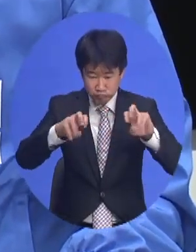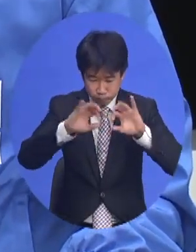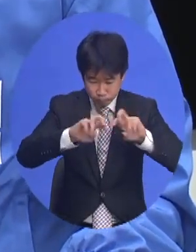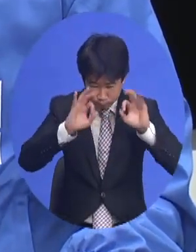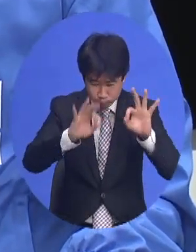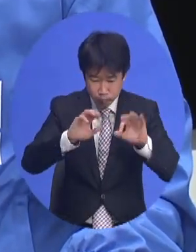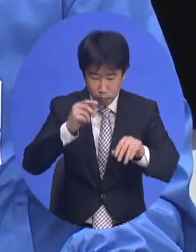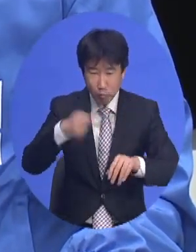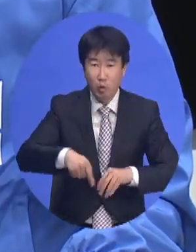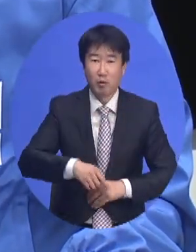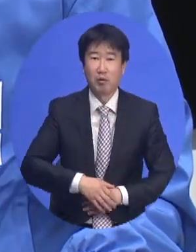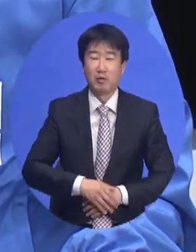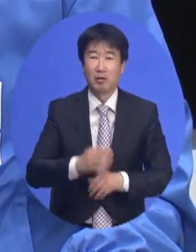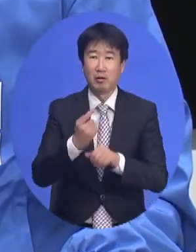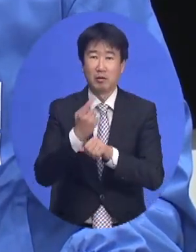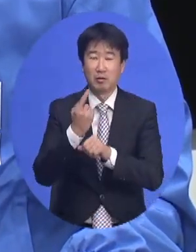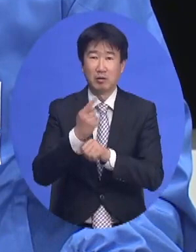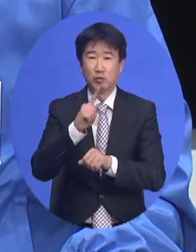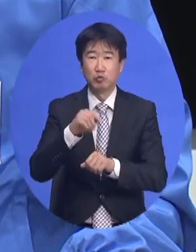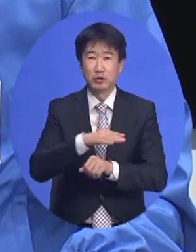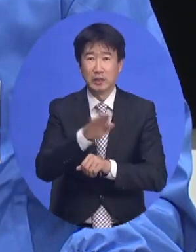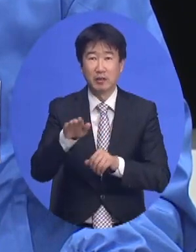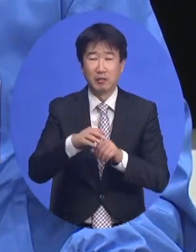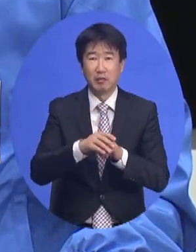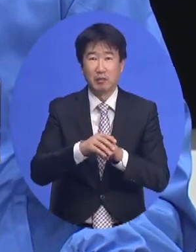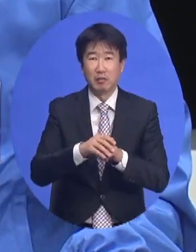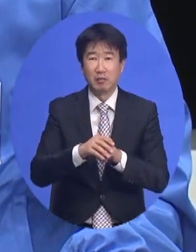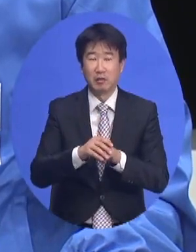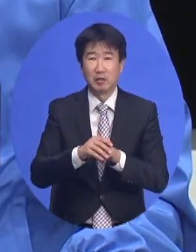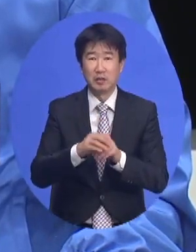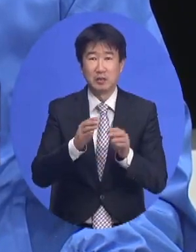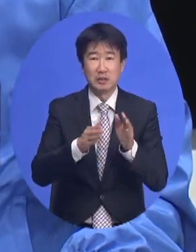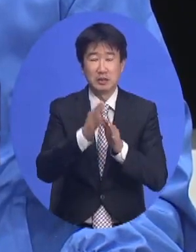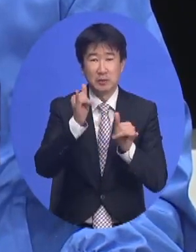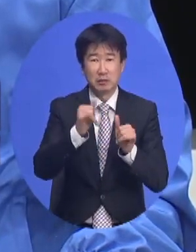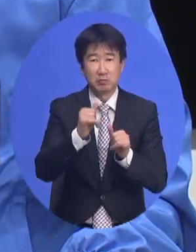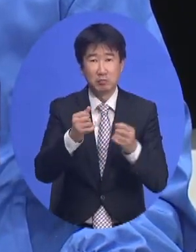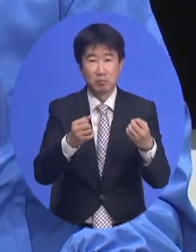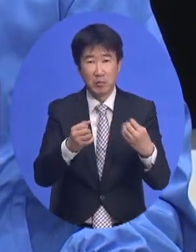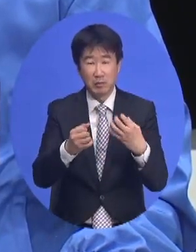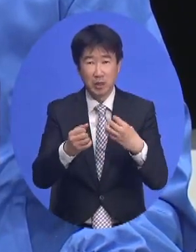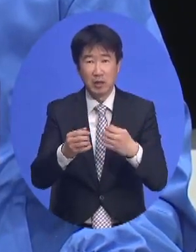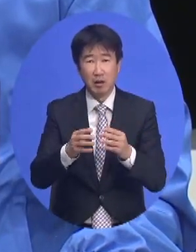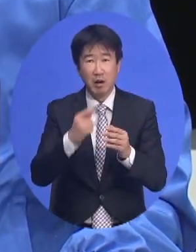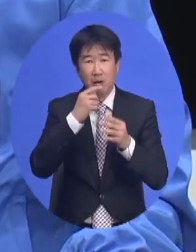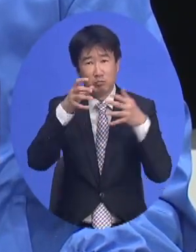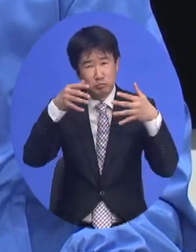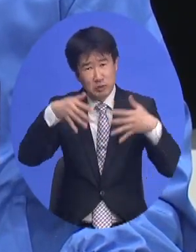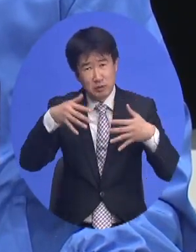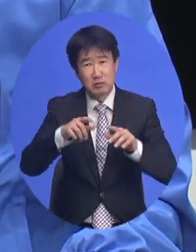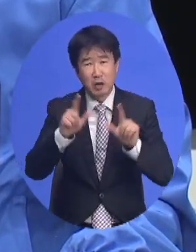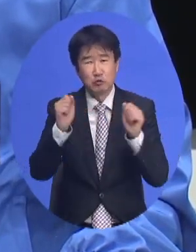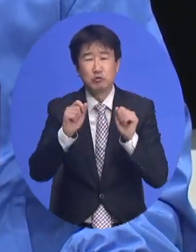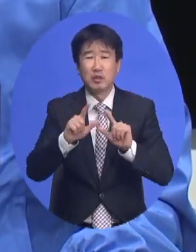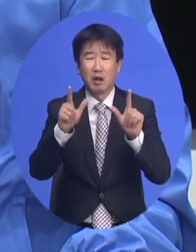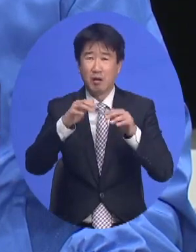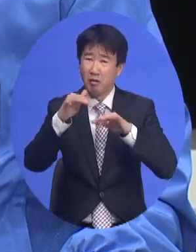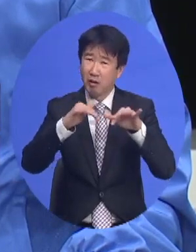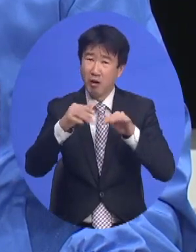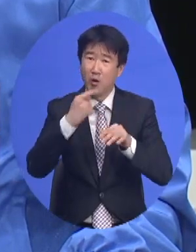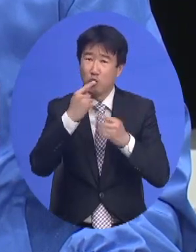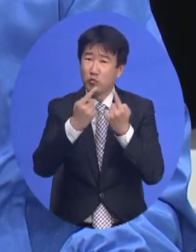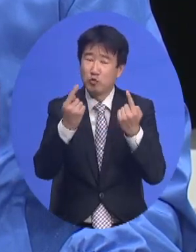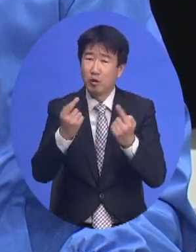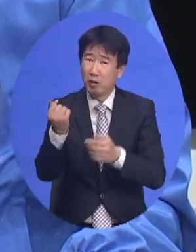그 작년에 우리 그 영양급 비대위 그 주민들께서 그 비가 오는 날에 추운 날에 거리에서